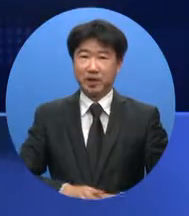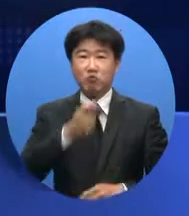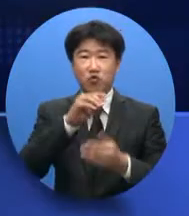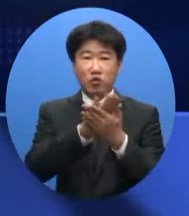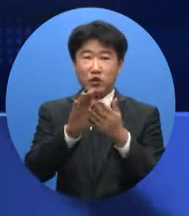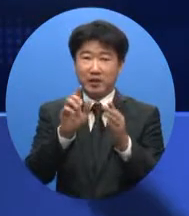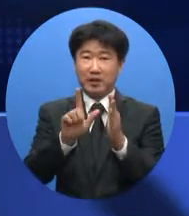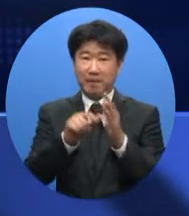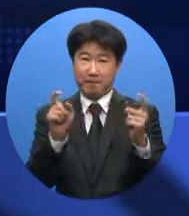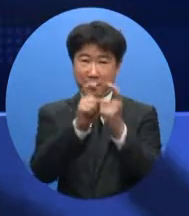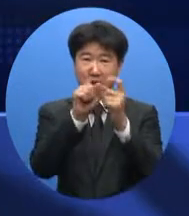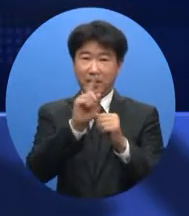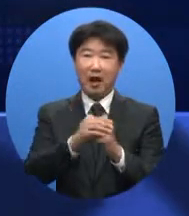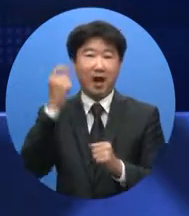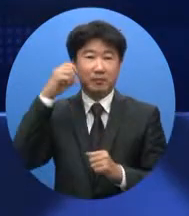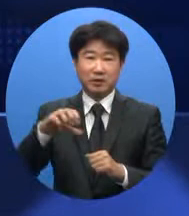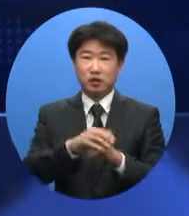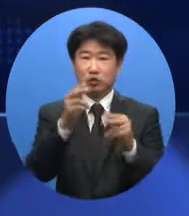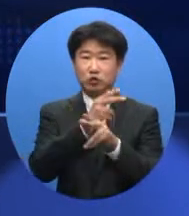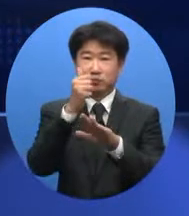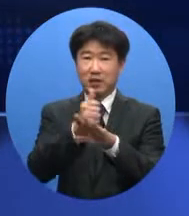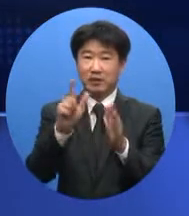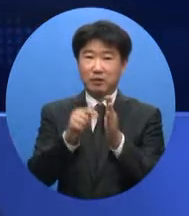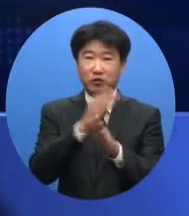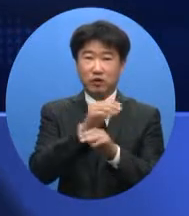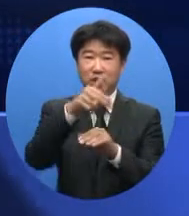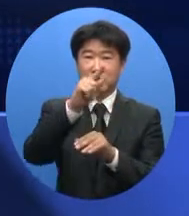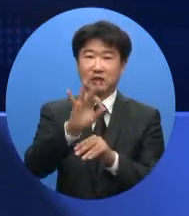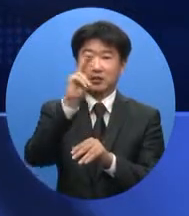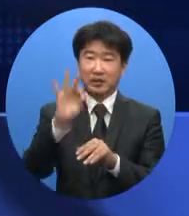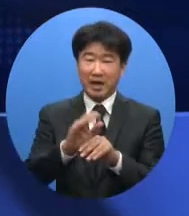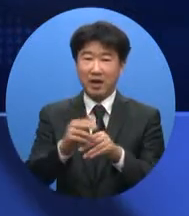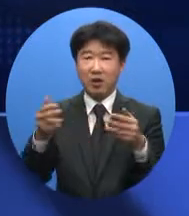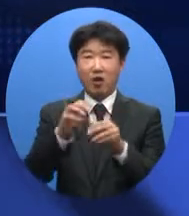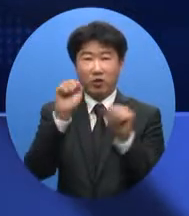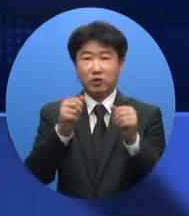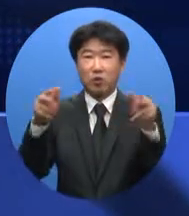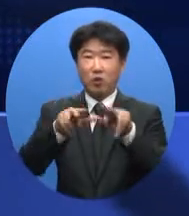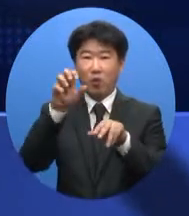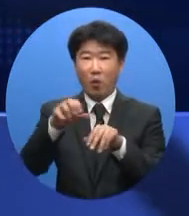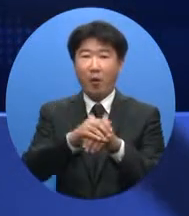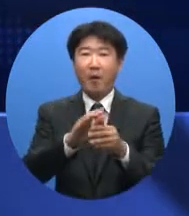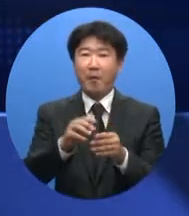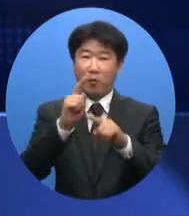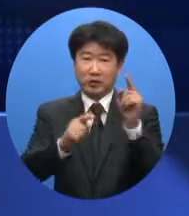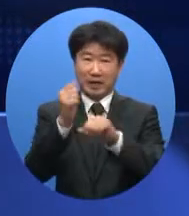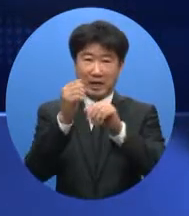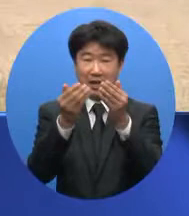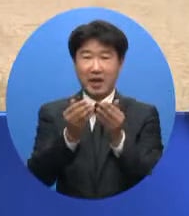물놀이 시즌을 맞아 합천군이 지난 17일 주말부터 정양 레포츠 공원에서 목재 카누 체험 교실을 운영하고